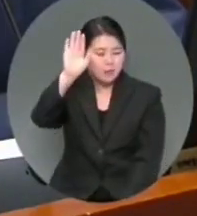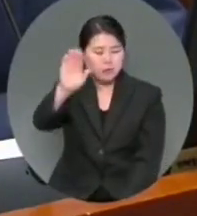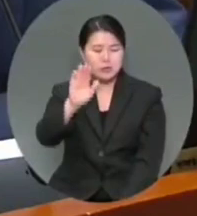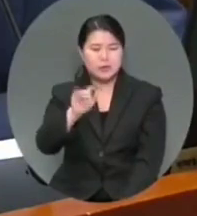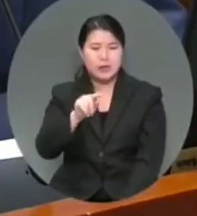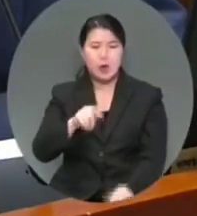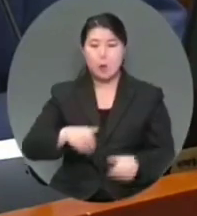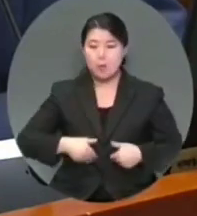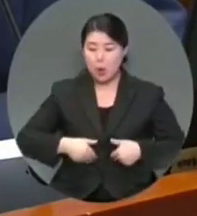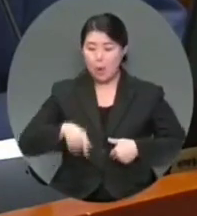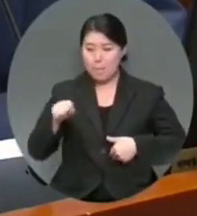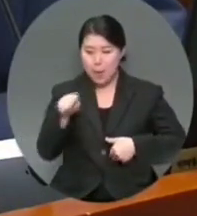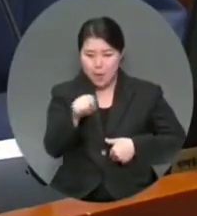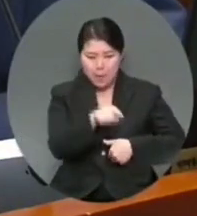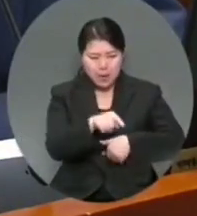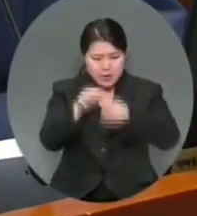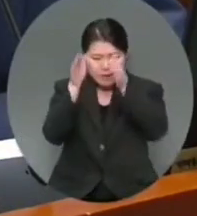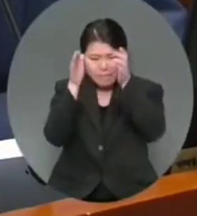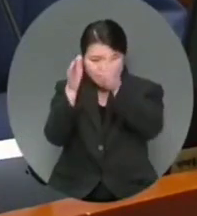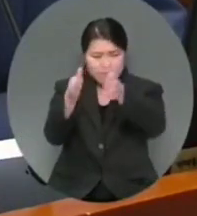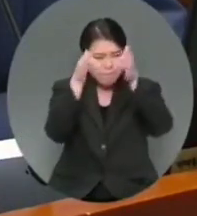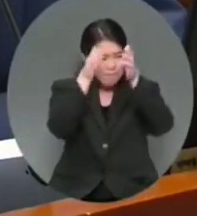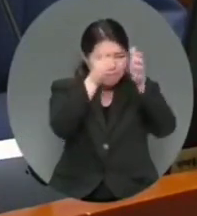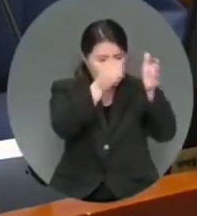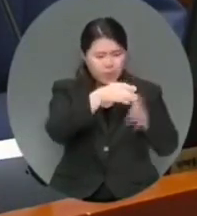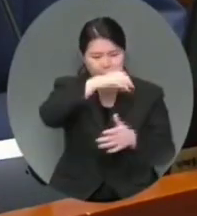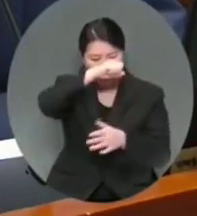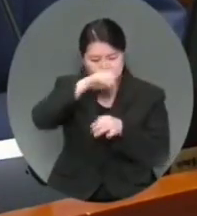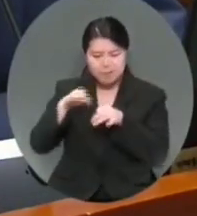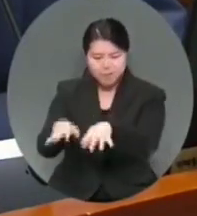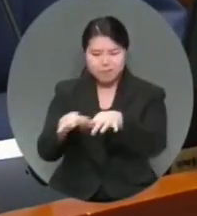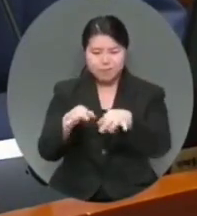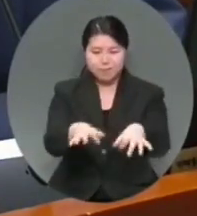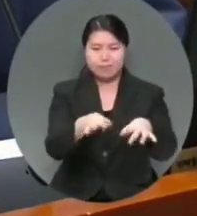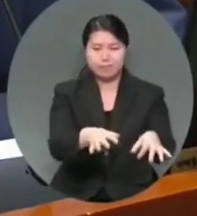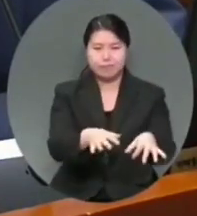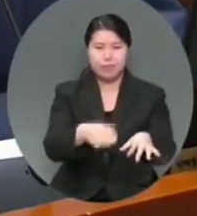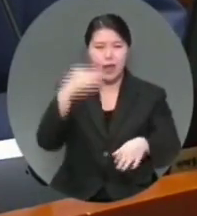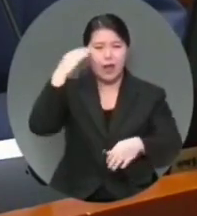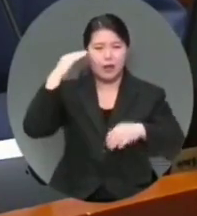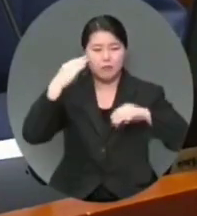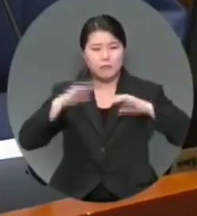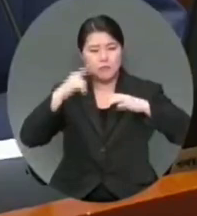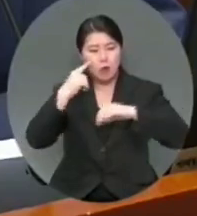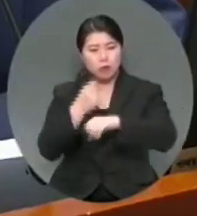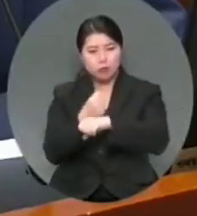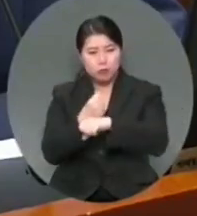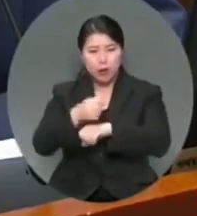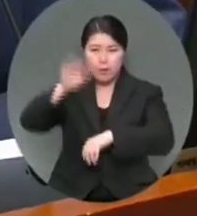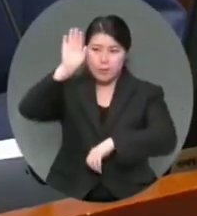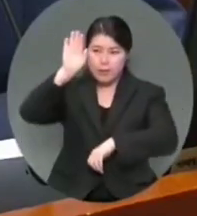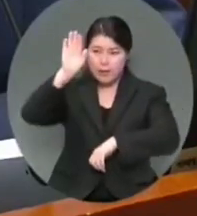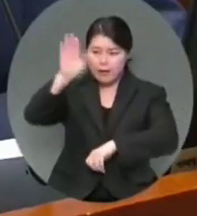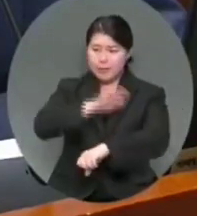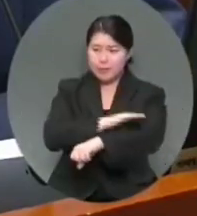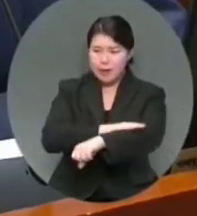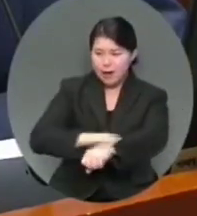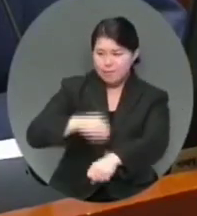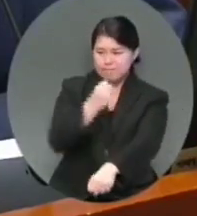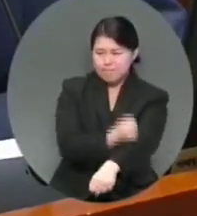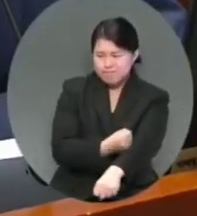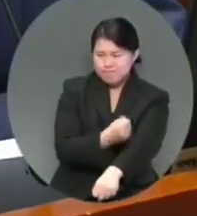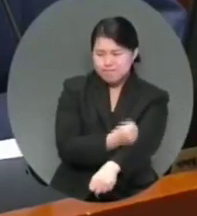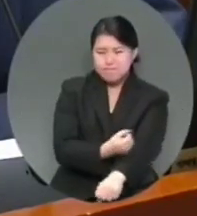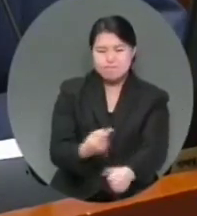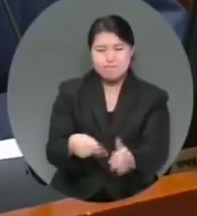부분에 저희들이 집중적으로 예산을 투입해서 정말 우리나라 R&D가 앞으로 미래도 제대로 기여할 수 있도록